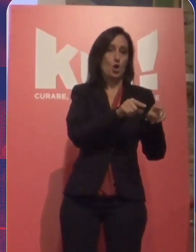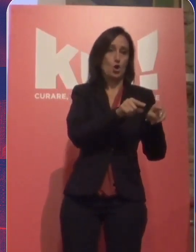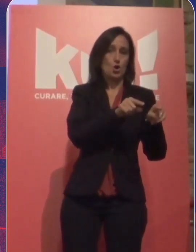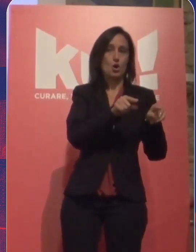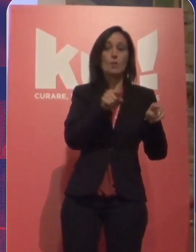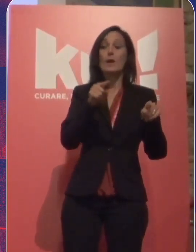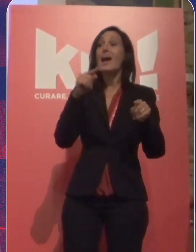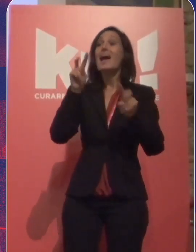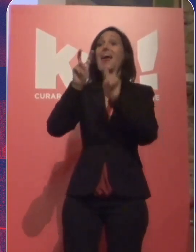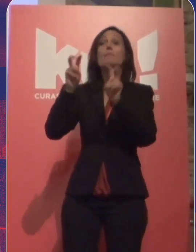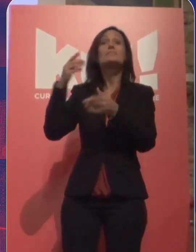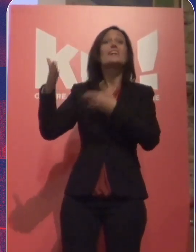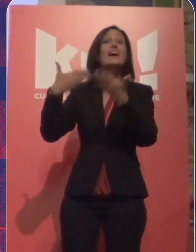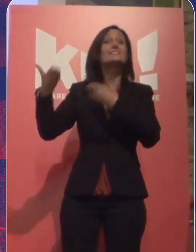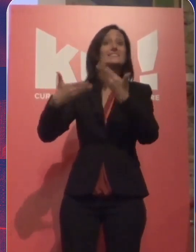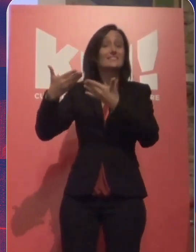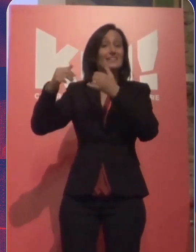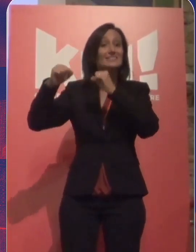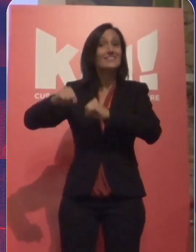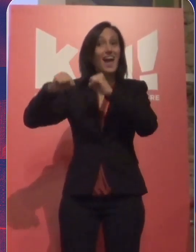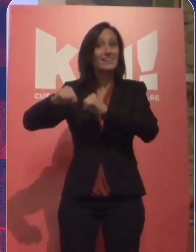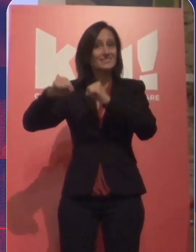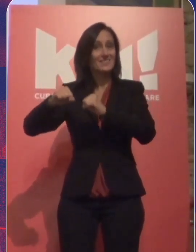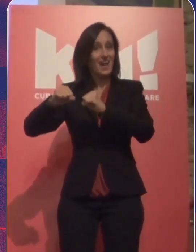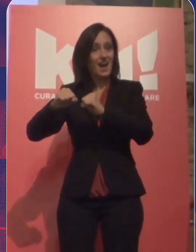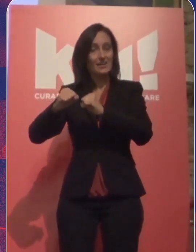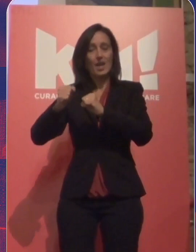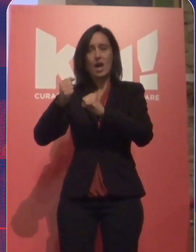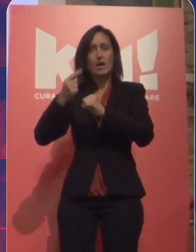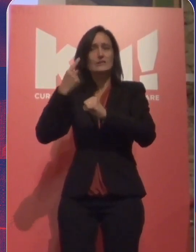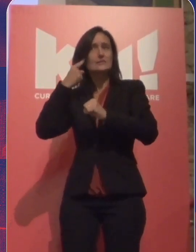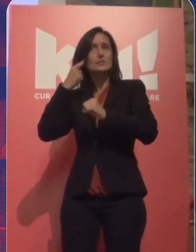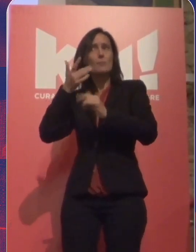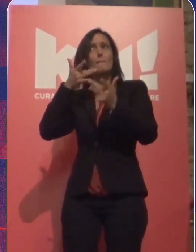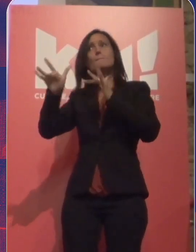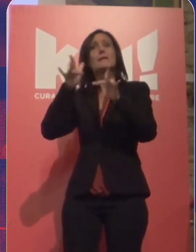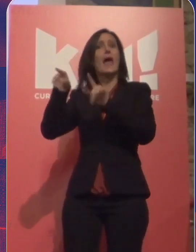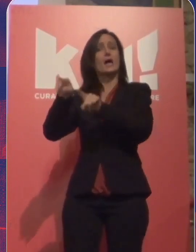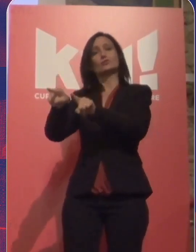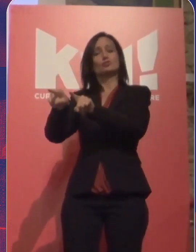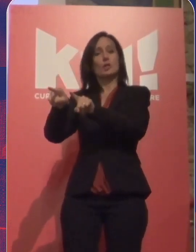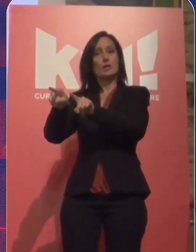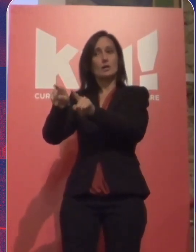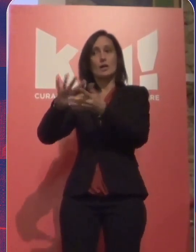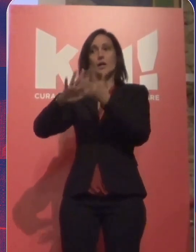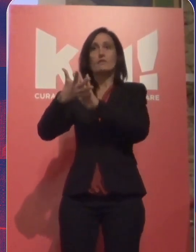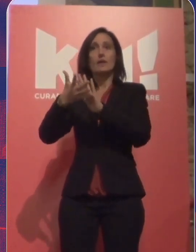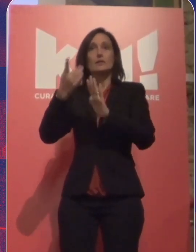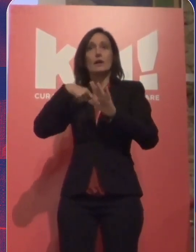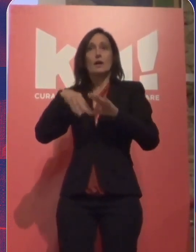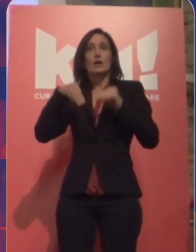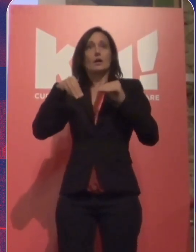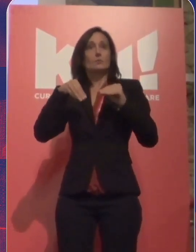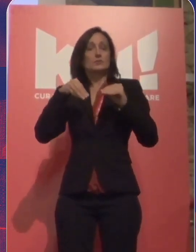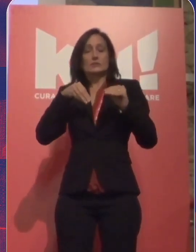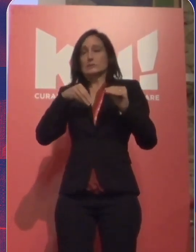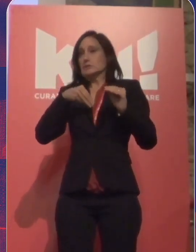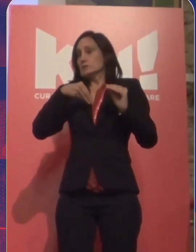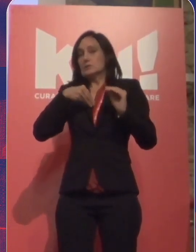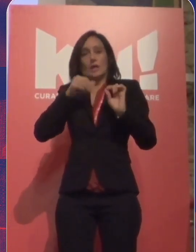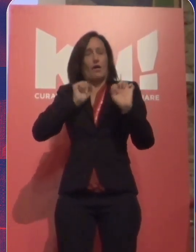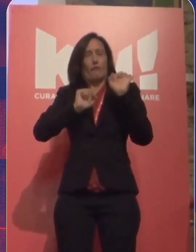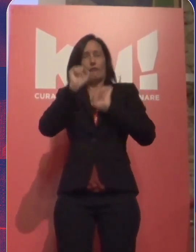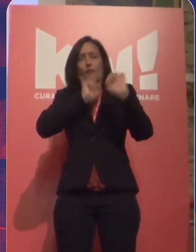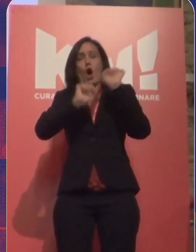distanziamento che è una misura fobica per eccellenza il distanziamento una misura fobica quindi quella fobia